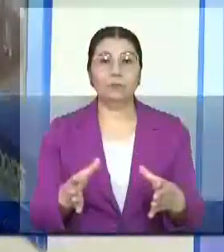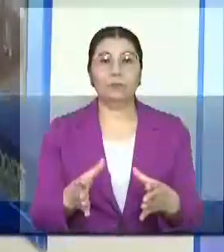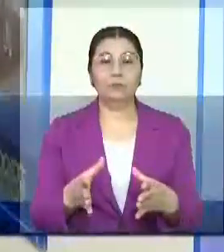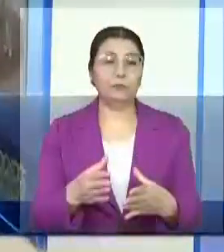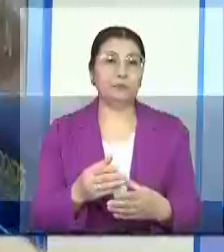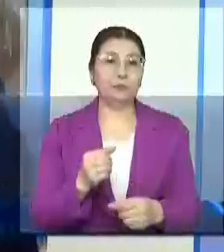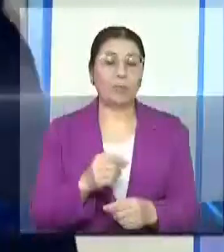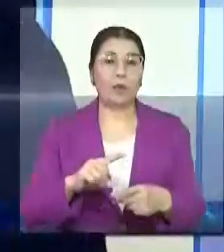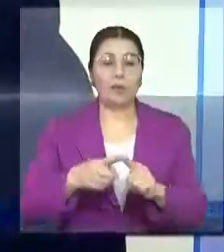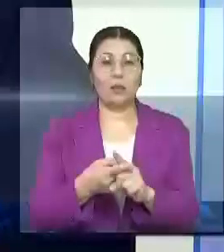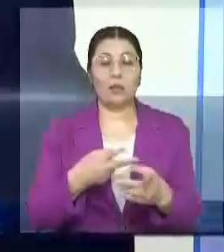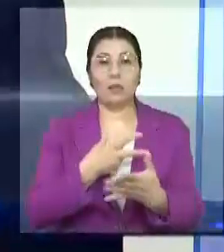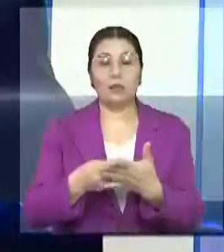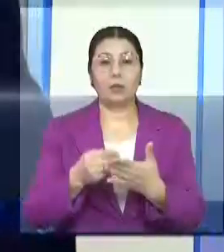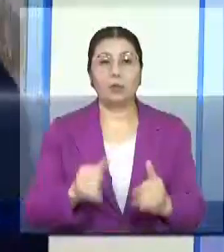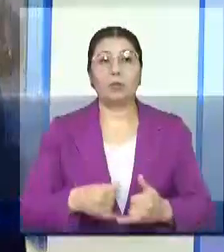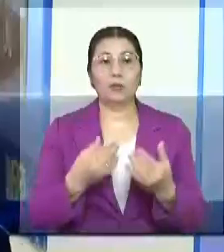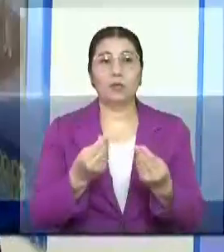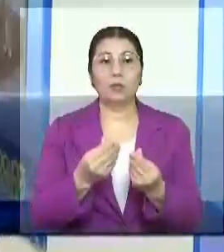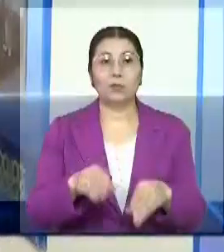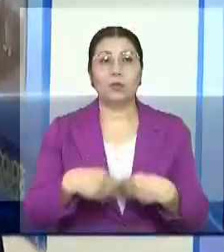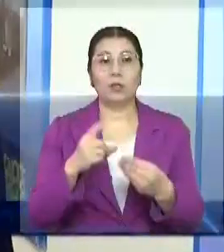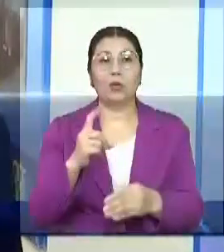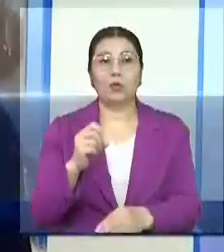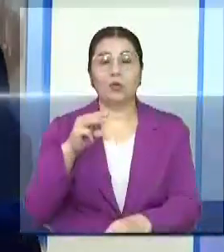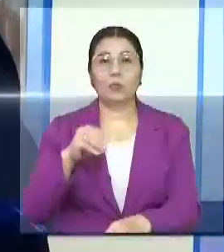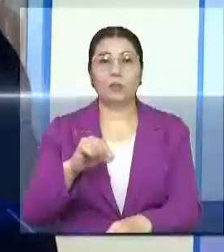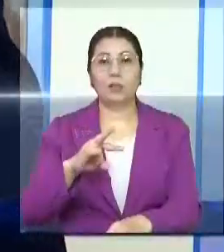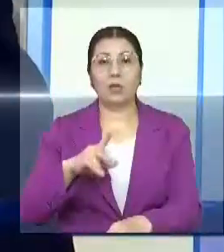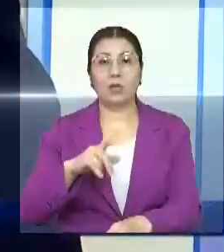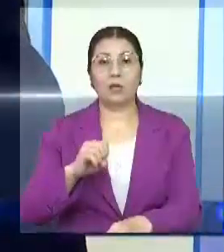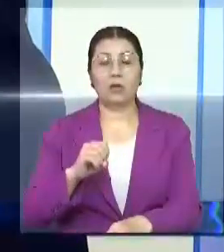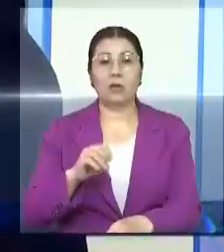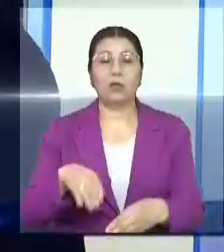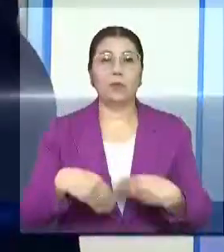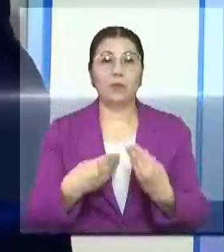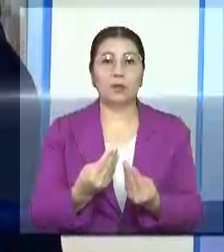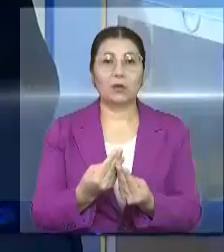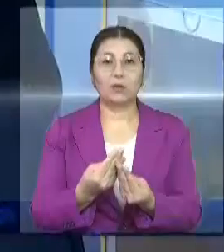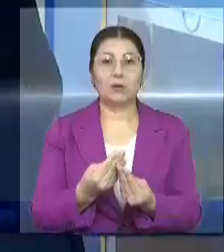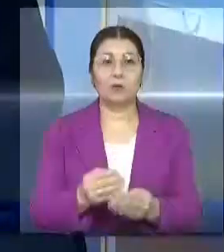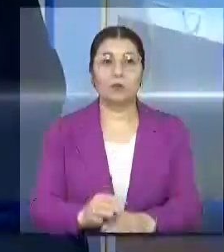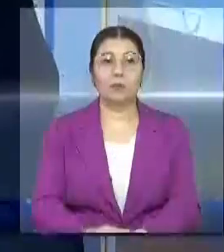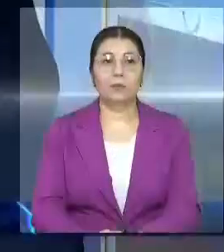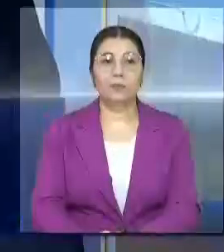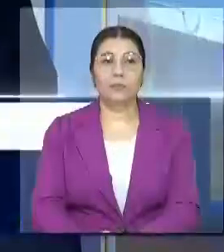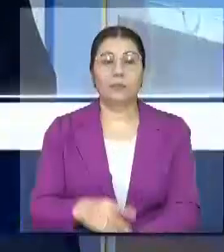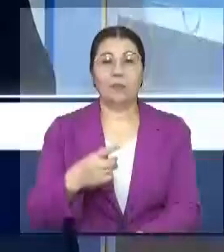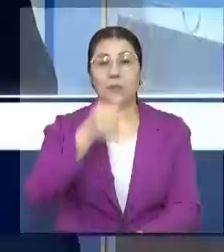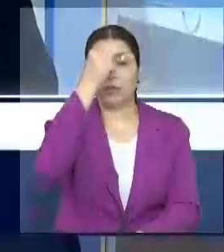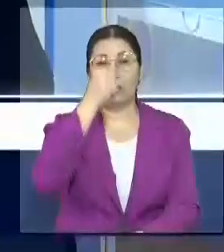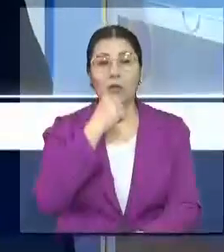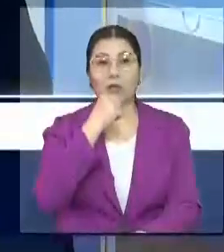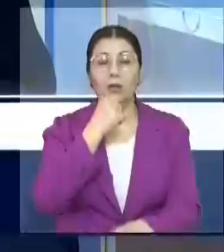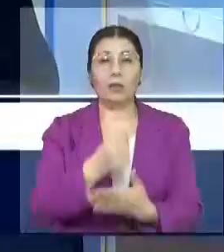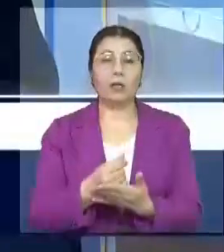үшін өзіміздің сертификаттарымызды 100 000 көлемінде әрбір азаматқа соны алып келдік. Бір ай деген квартирде тұрдық, арасында